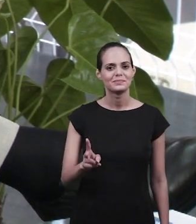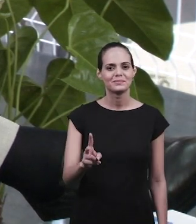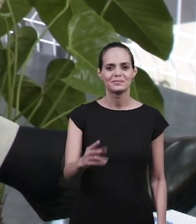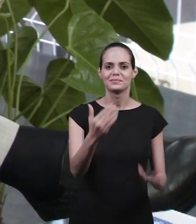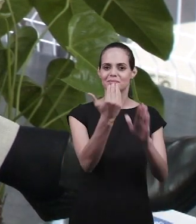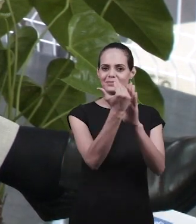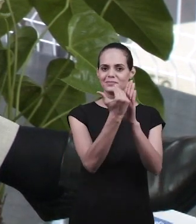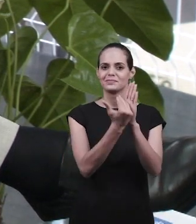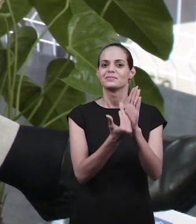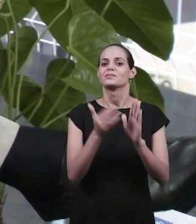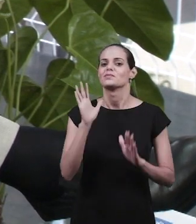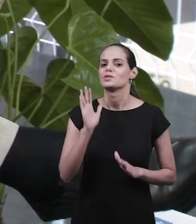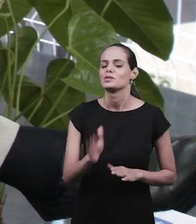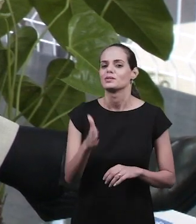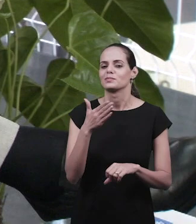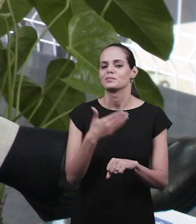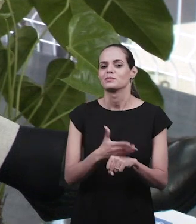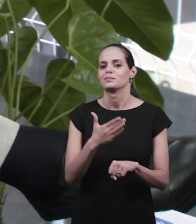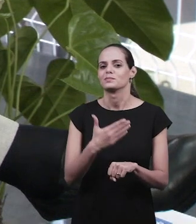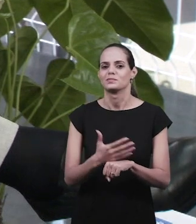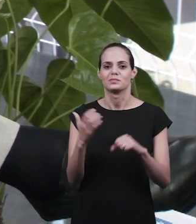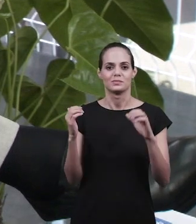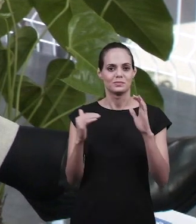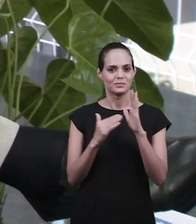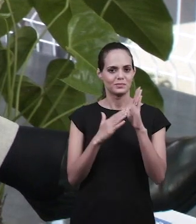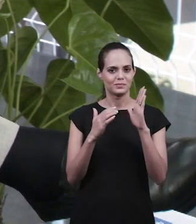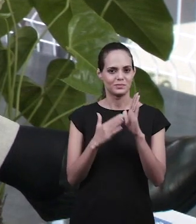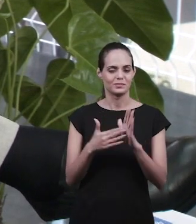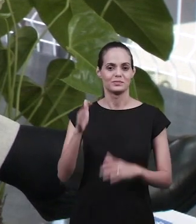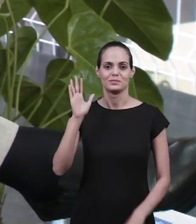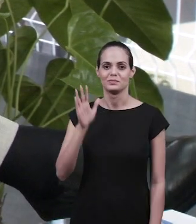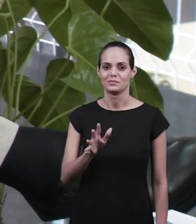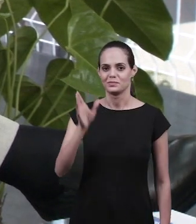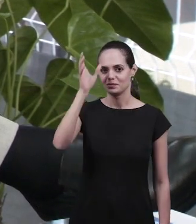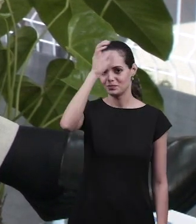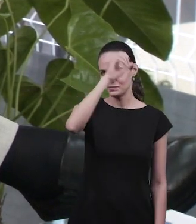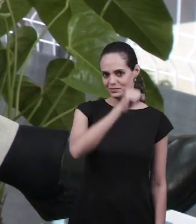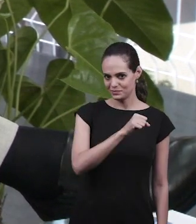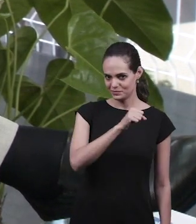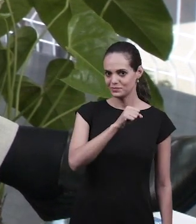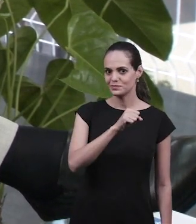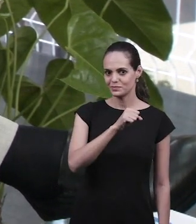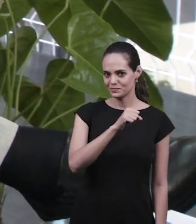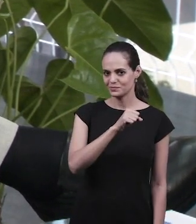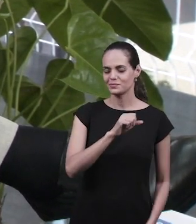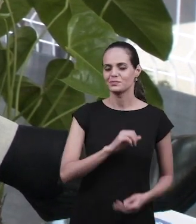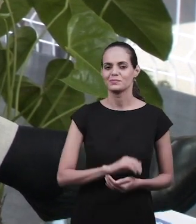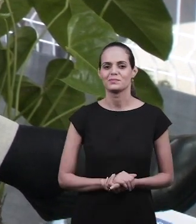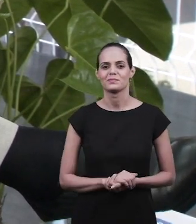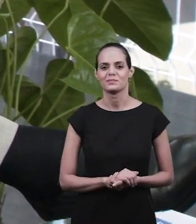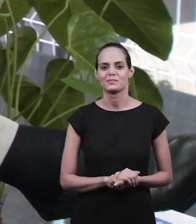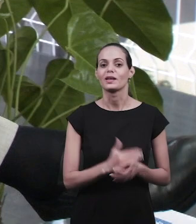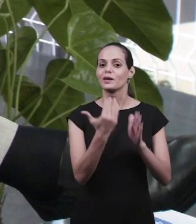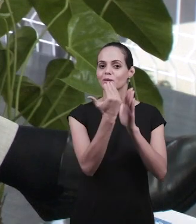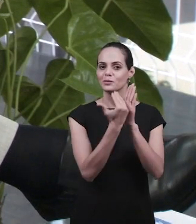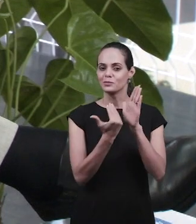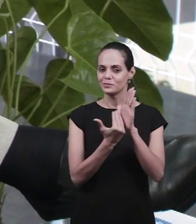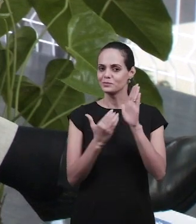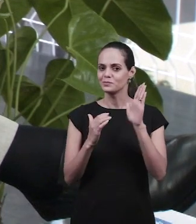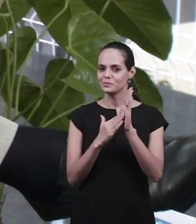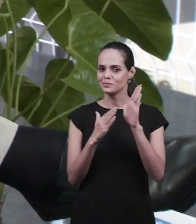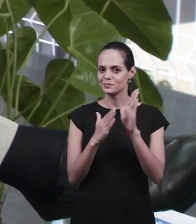dans laquelle nous entraînons des louanges qu'on a déjà appris précédemment.